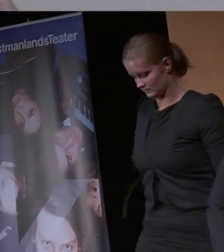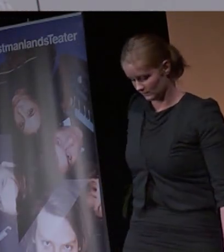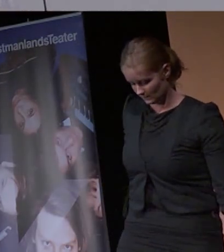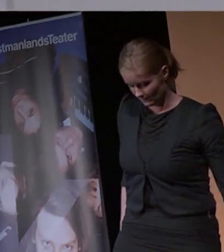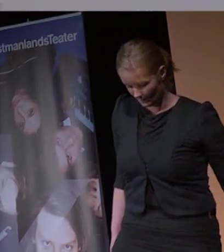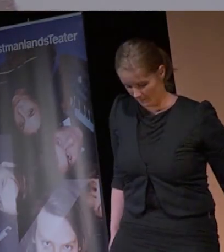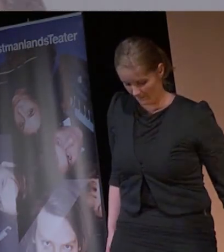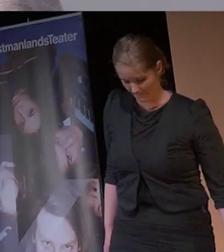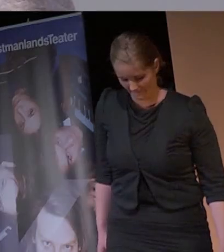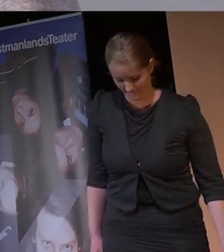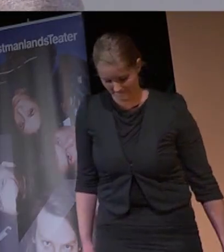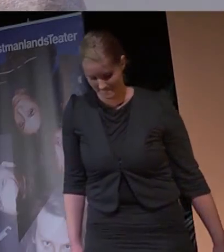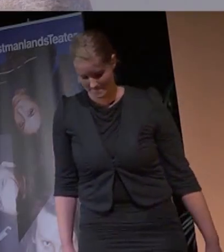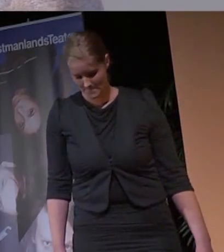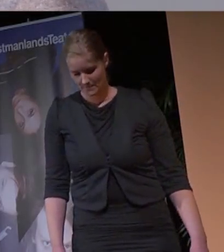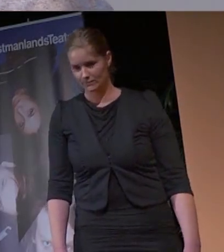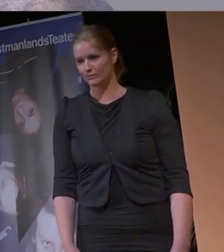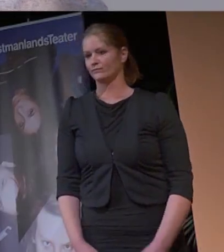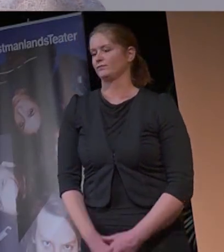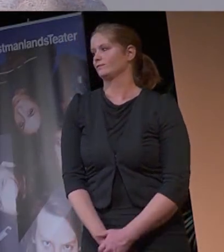Hallå. Hör ni mig?